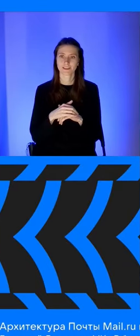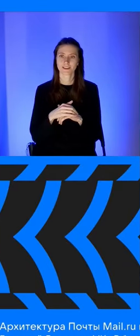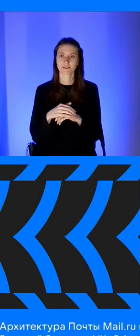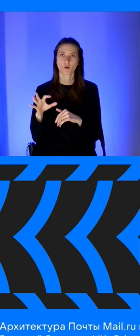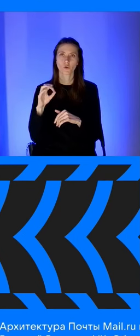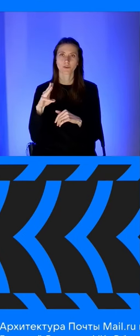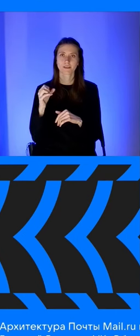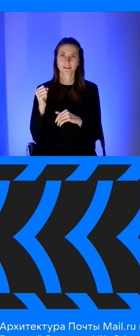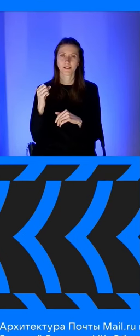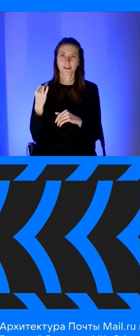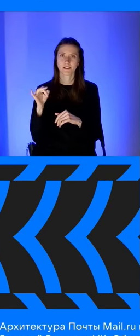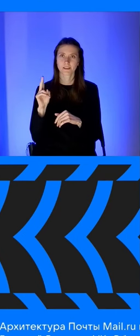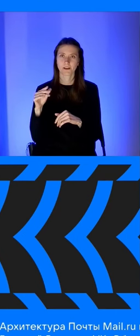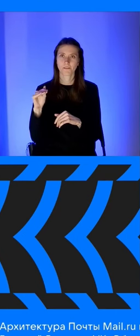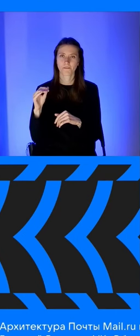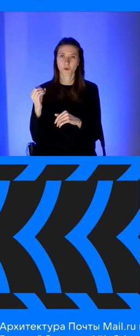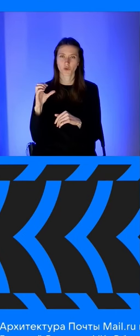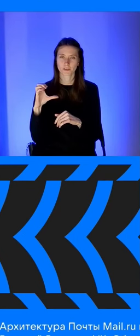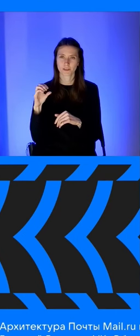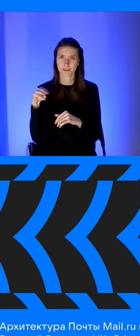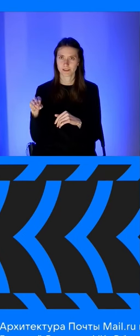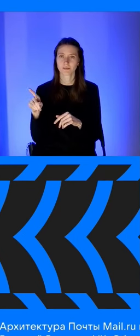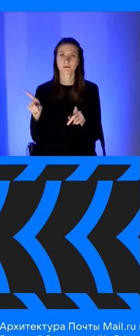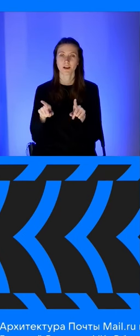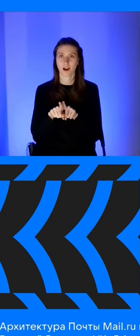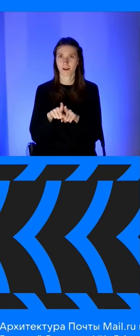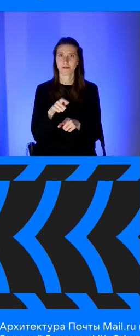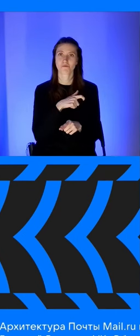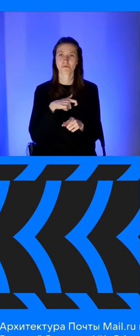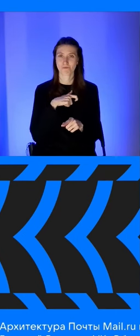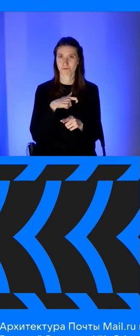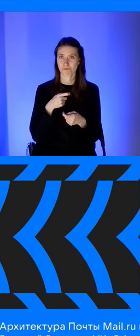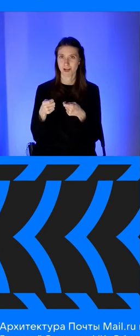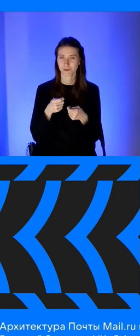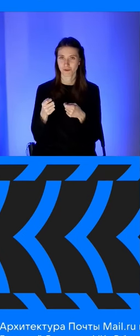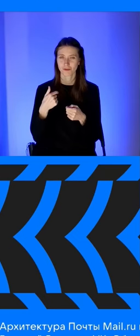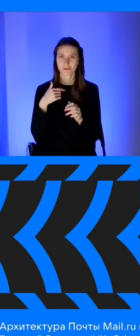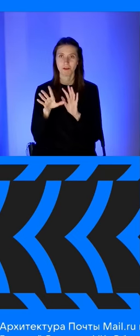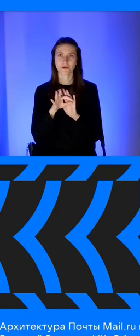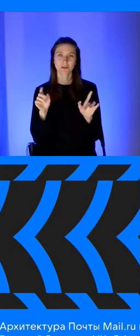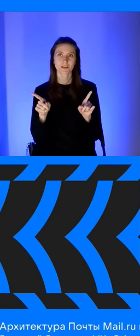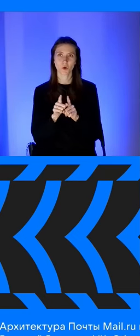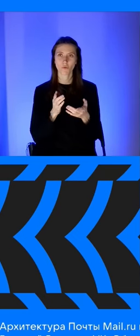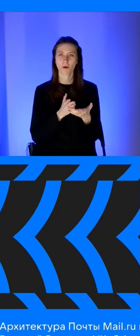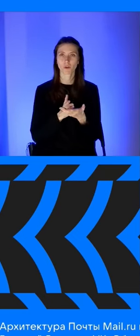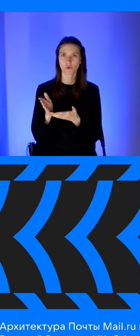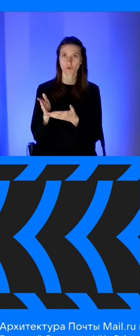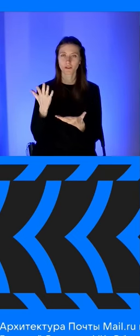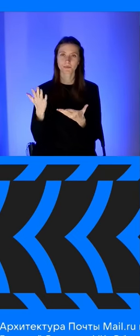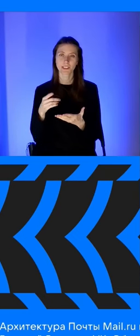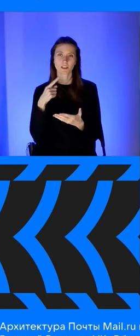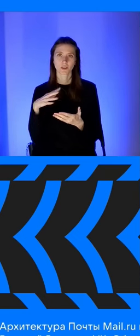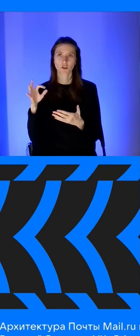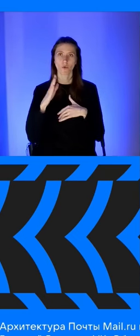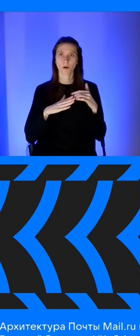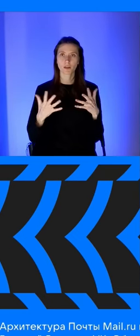SpecFirst. В качестве менеджера, да, я за такой подход. Если исходить из практики,